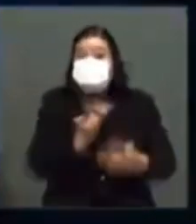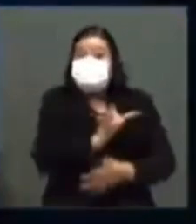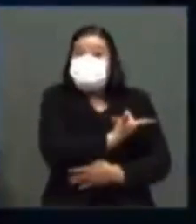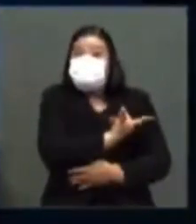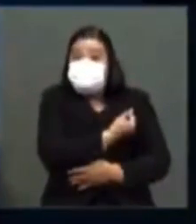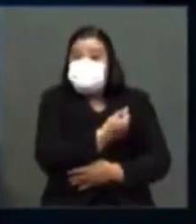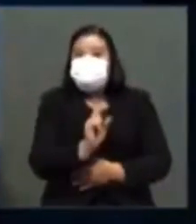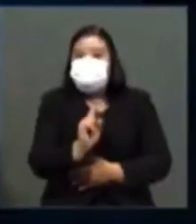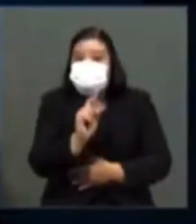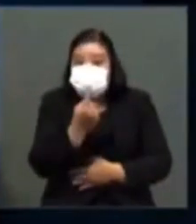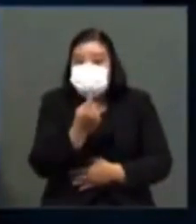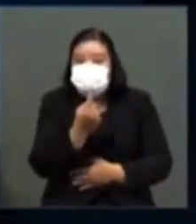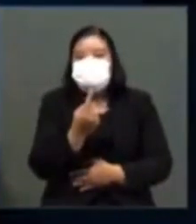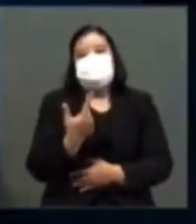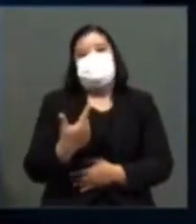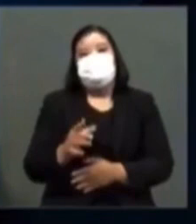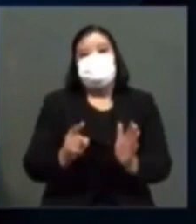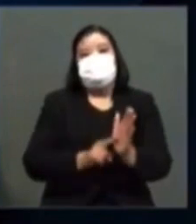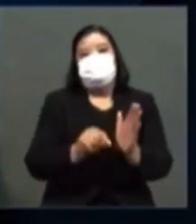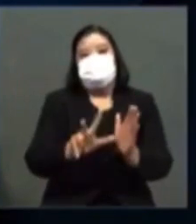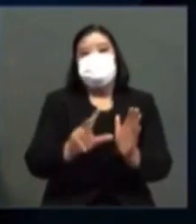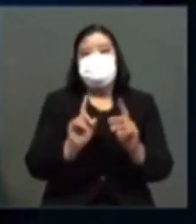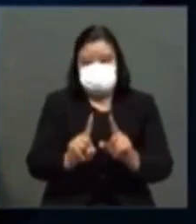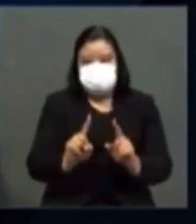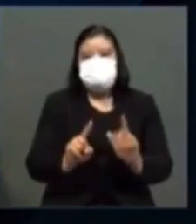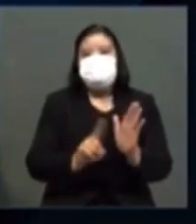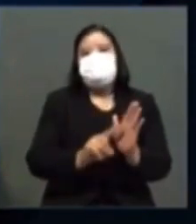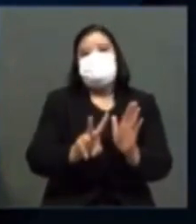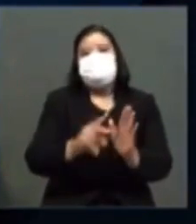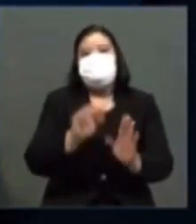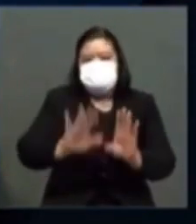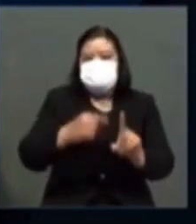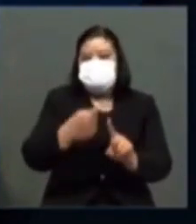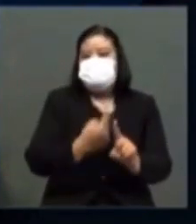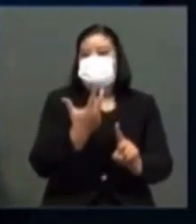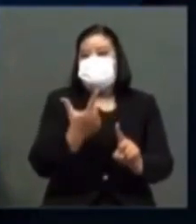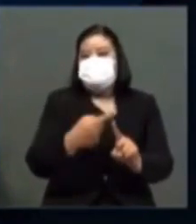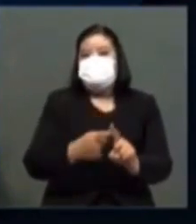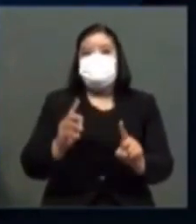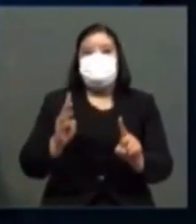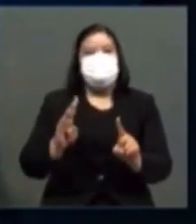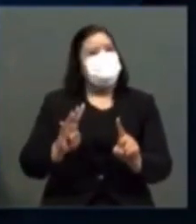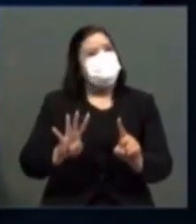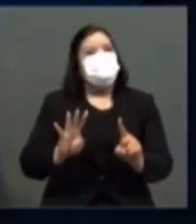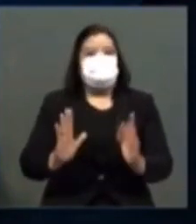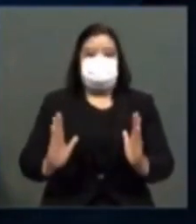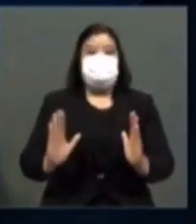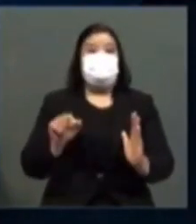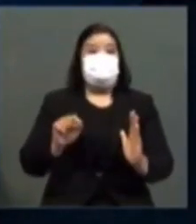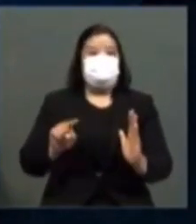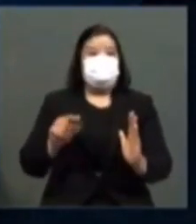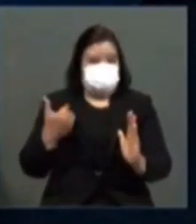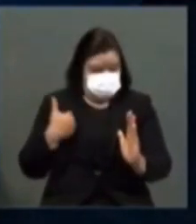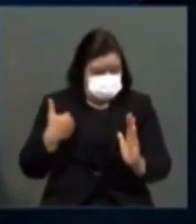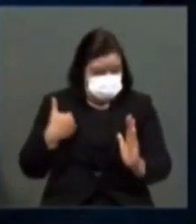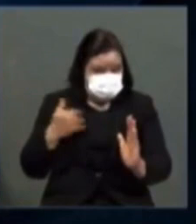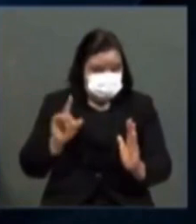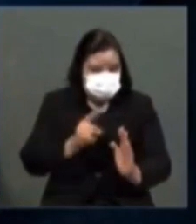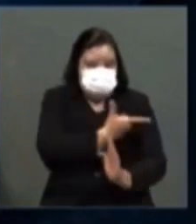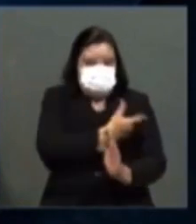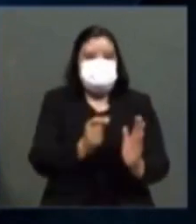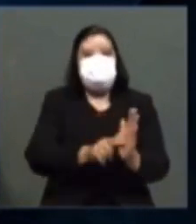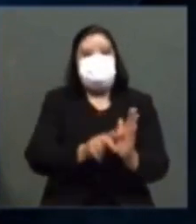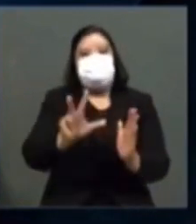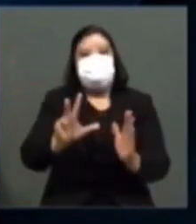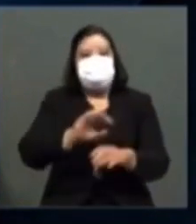ที่ผู้ที่ได้รับวัคซีนครบเข็ม2ในช่วงมีนาคมถึงพฤษภาคมจะเป็นผู้ที่ได้รับเข็ม3ก่อนนะคะเ